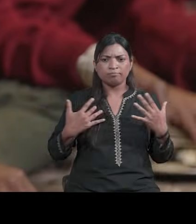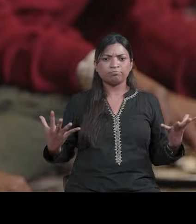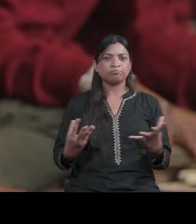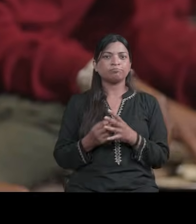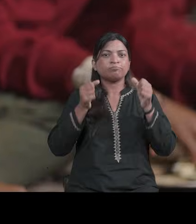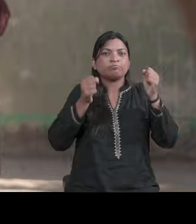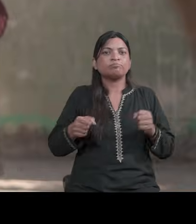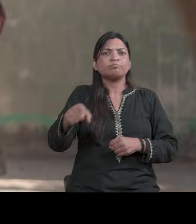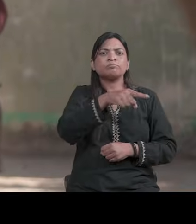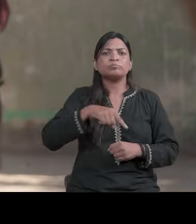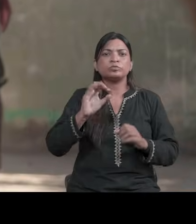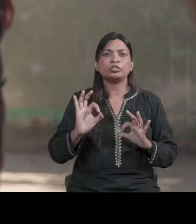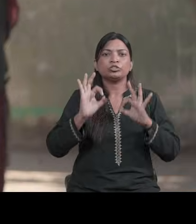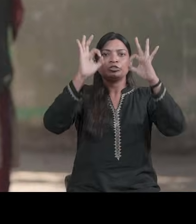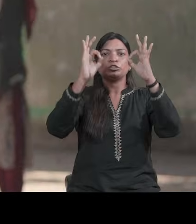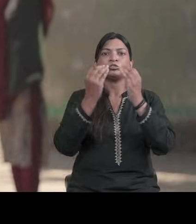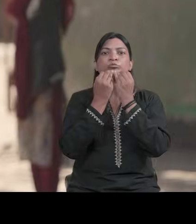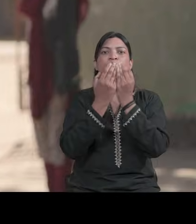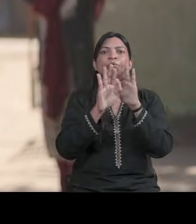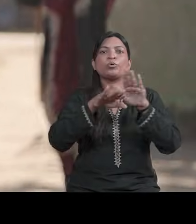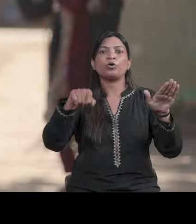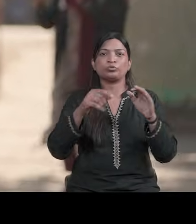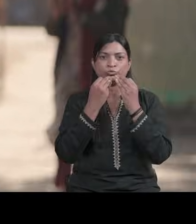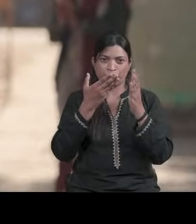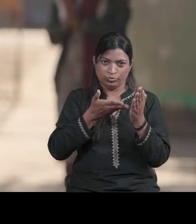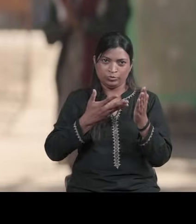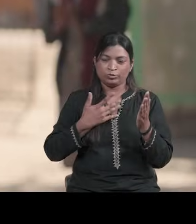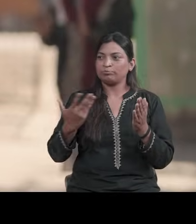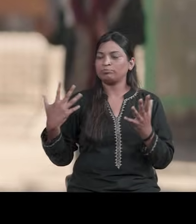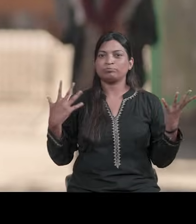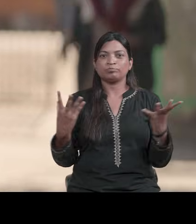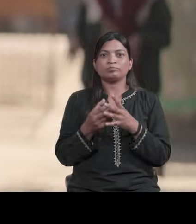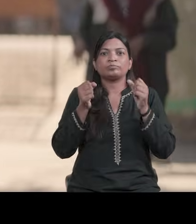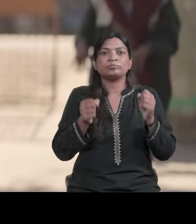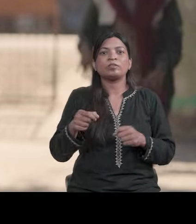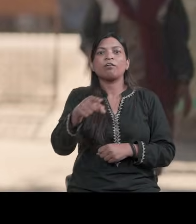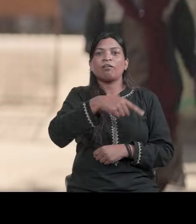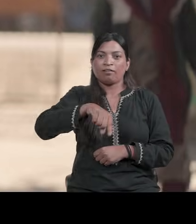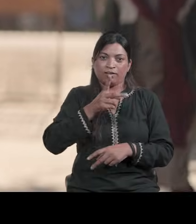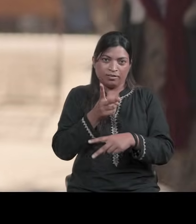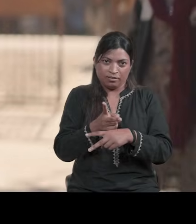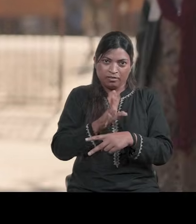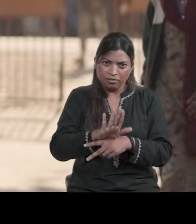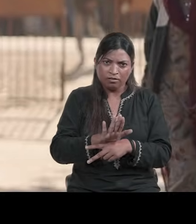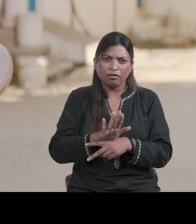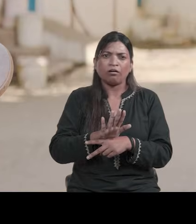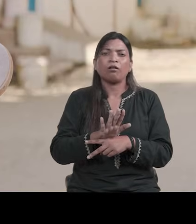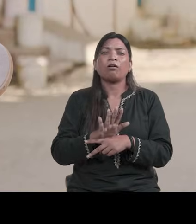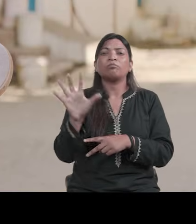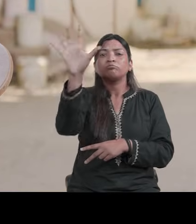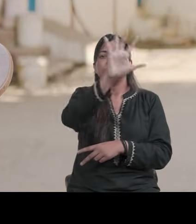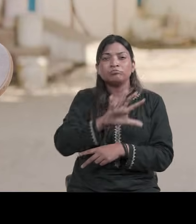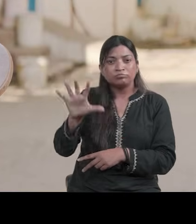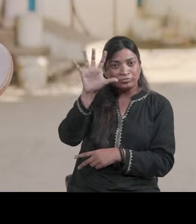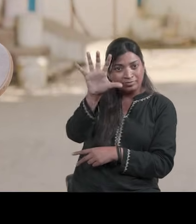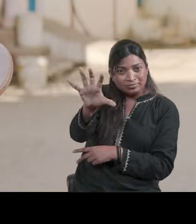विद स्पेशल नीड्स का स्कूल है और यहाँ पर इन लोग जितने भी हमारे चिल्ड्रन विद स्पेशल नीड्स के बच्चे हैं पूरे जिले भर के, वो यहाँ पर पढ़ते हैं। और इन लोग